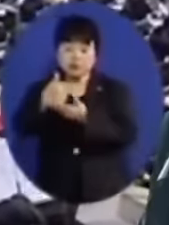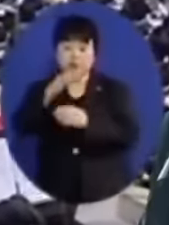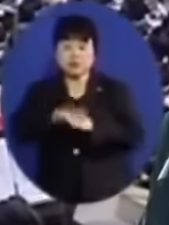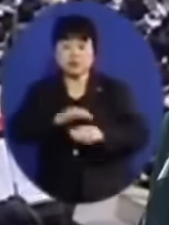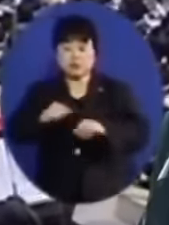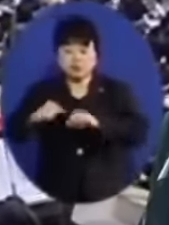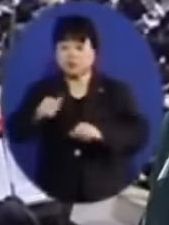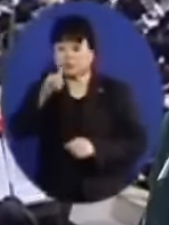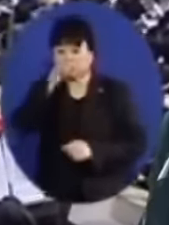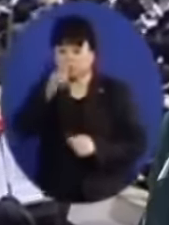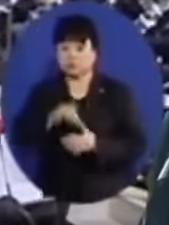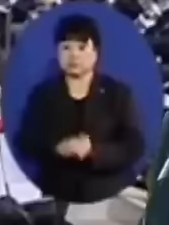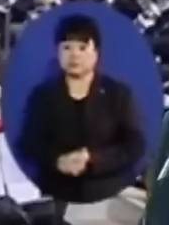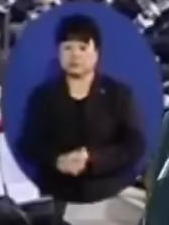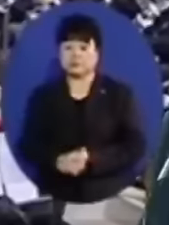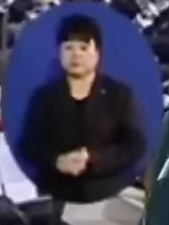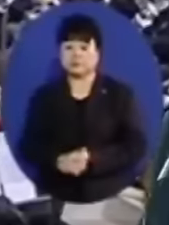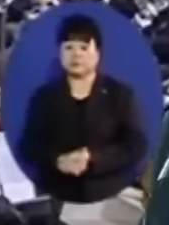움직일 수가 있다는 것입니다.